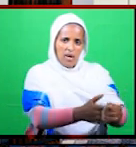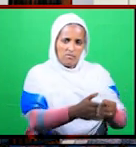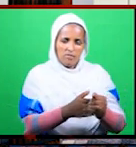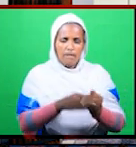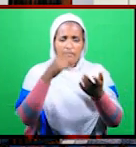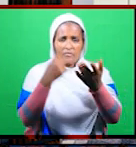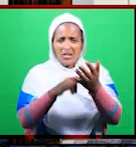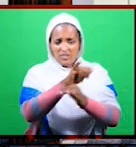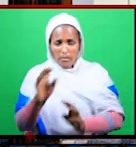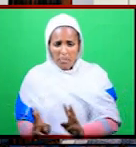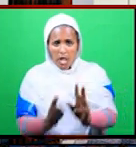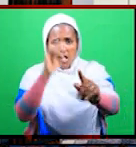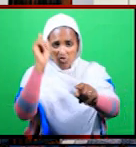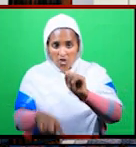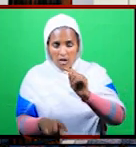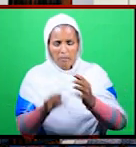ያደረገው ጥረት ጥሩ ሆኖ